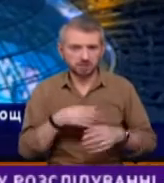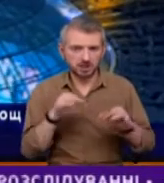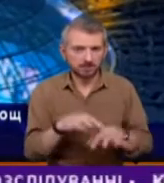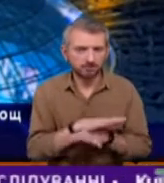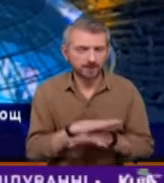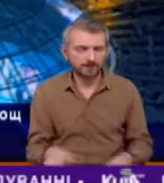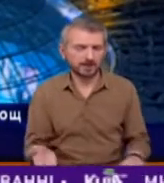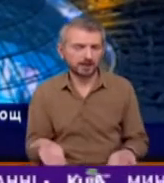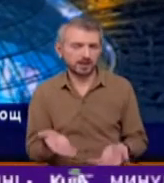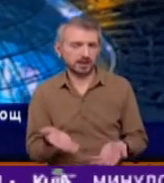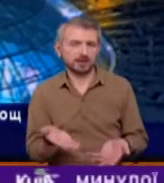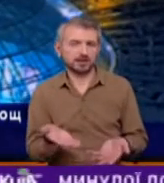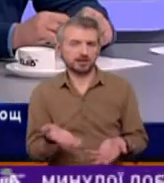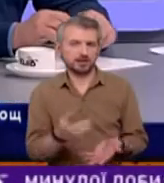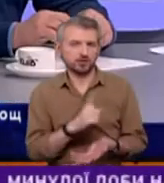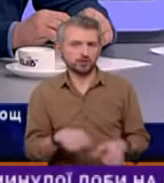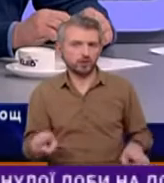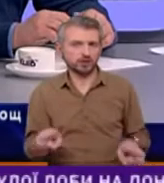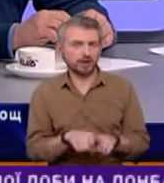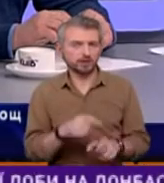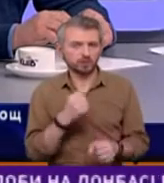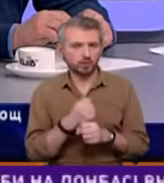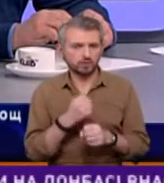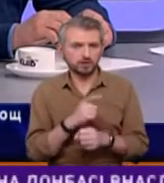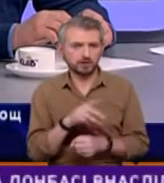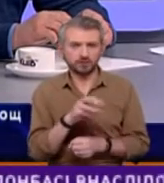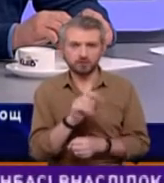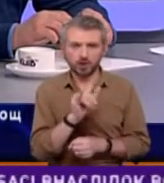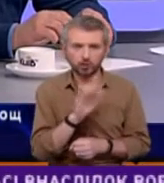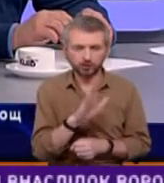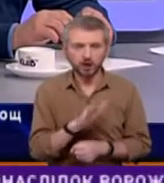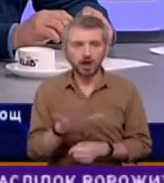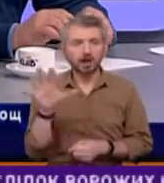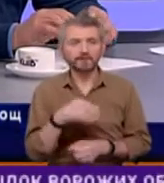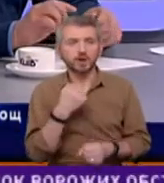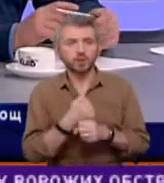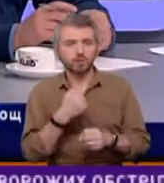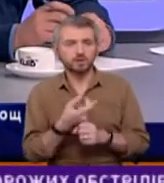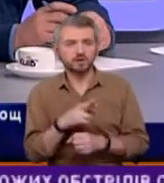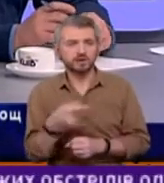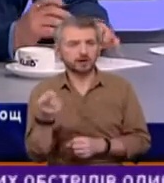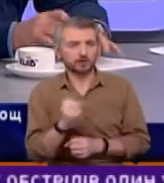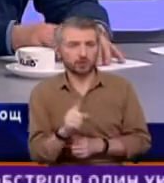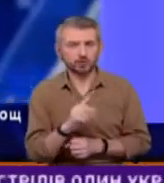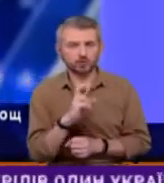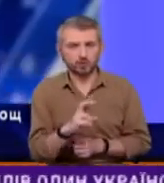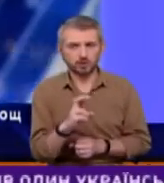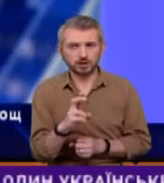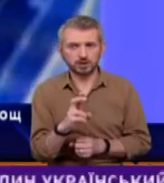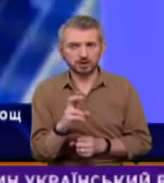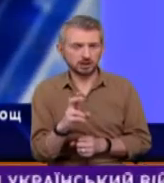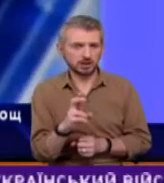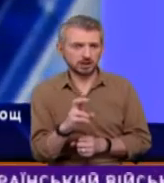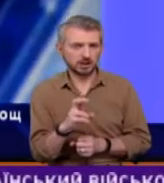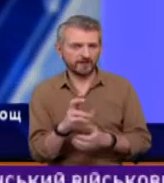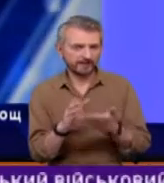що так скоїли з Марув. А все робиться для того, щоб відтіснити